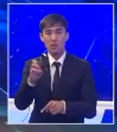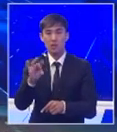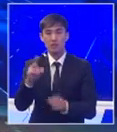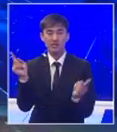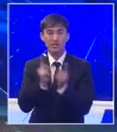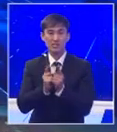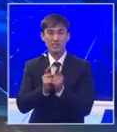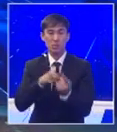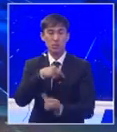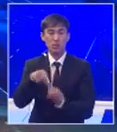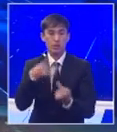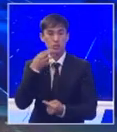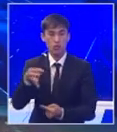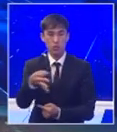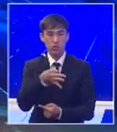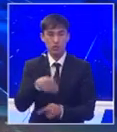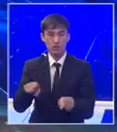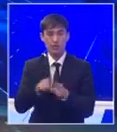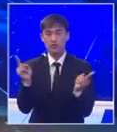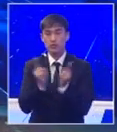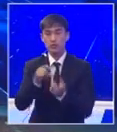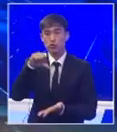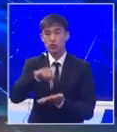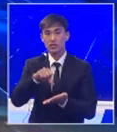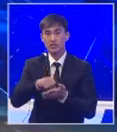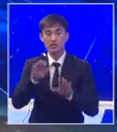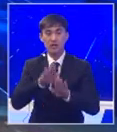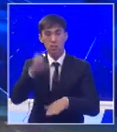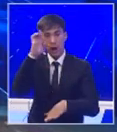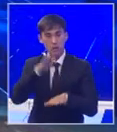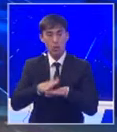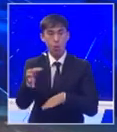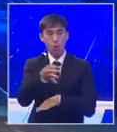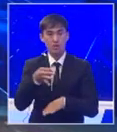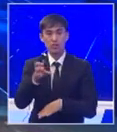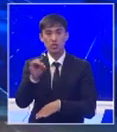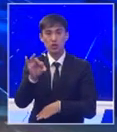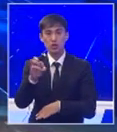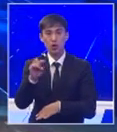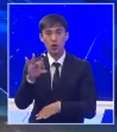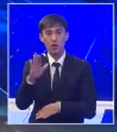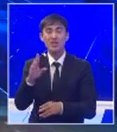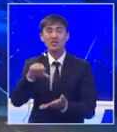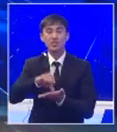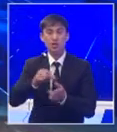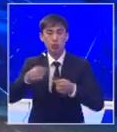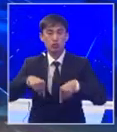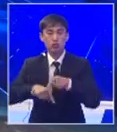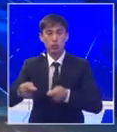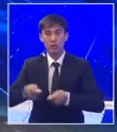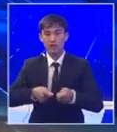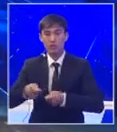предпринимателями Алматинской области. Также во встрече приняли участие заместитель акима области Женис Туяков и члены областного